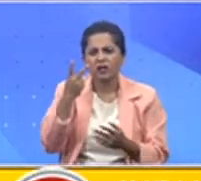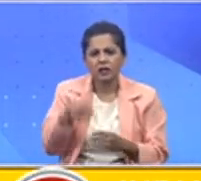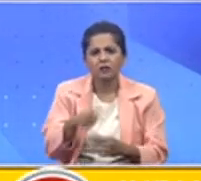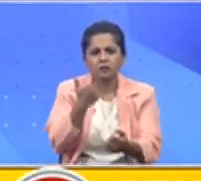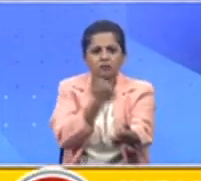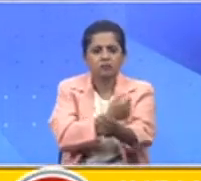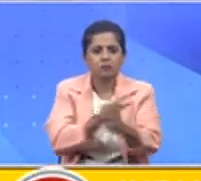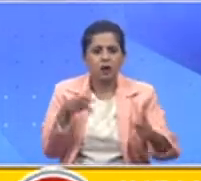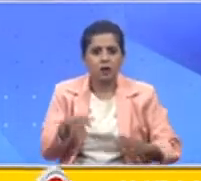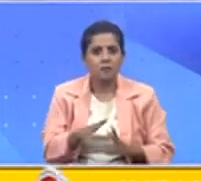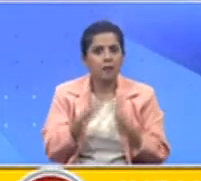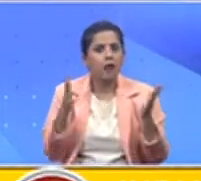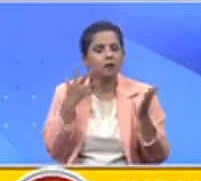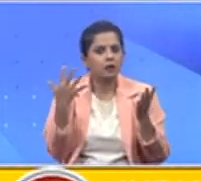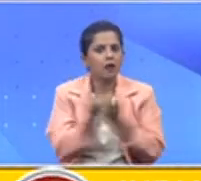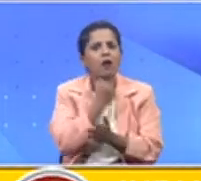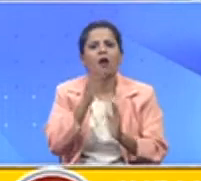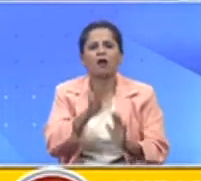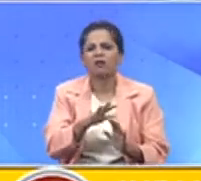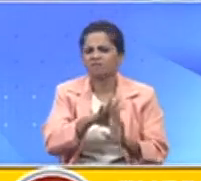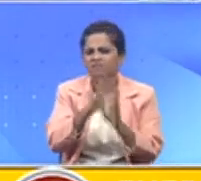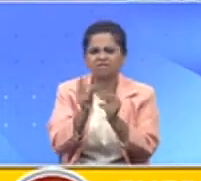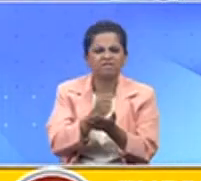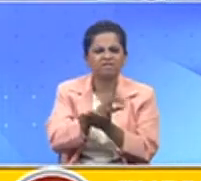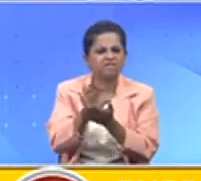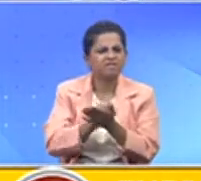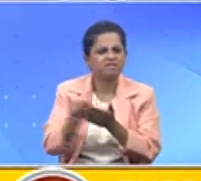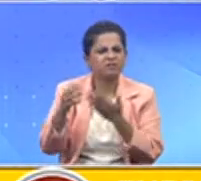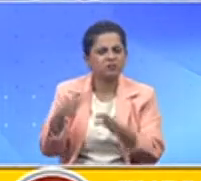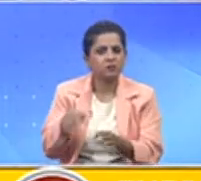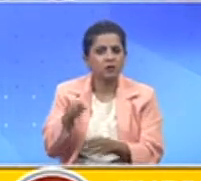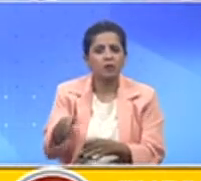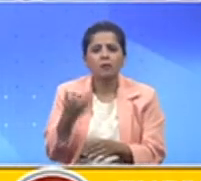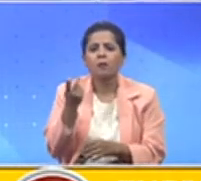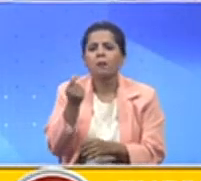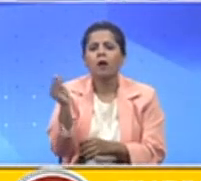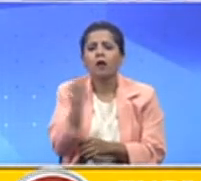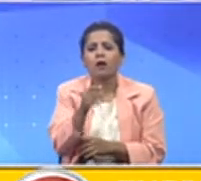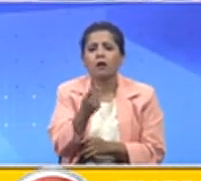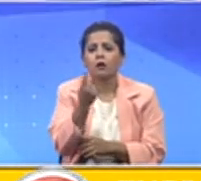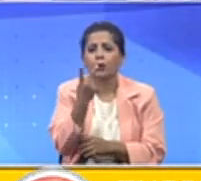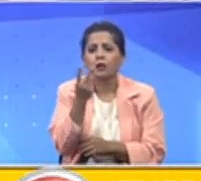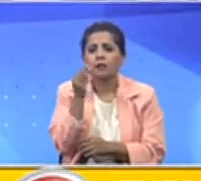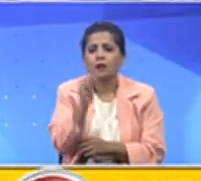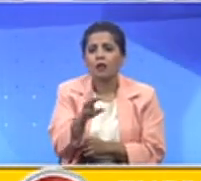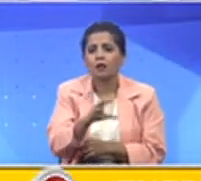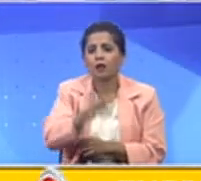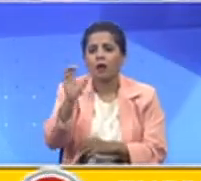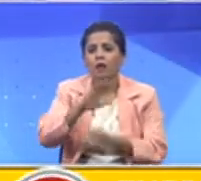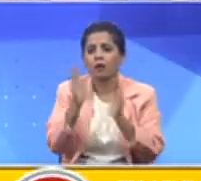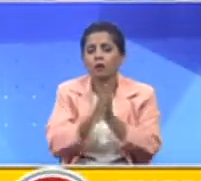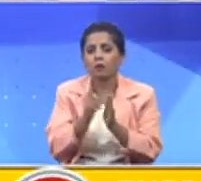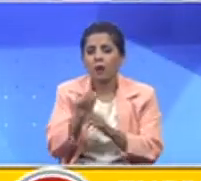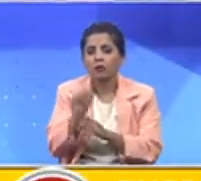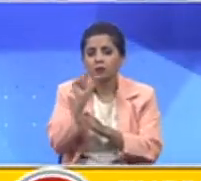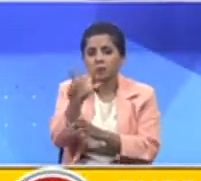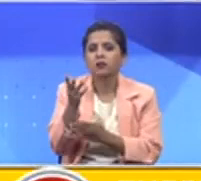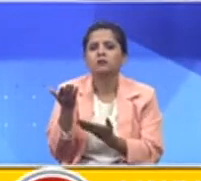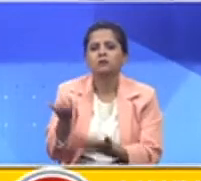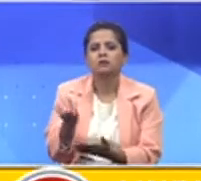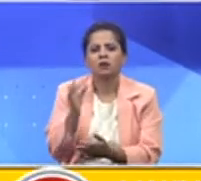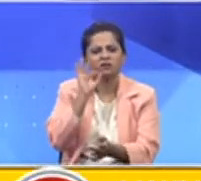रिकॉर्ड भी बनाया है इन ड्रक्स की कीमत बारा हजार करोड रुपे से भी जादा थी